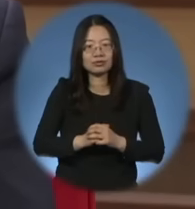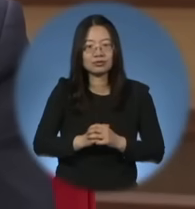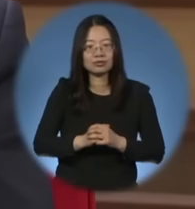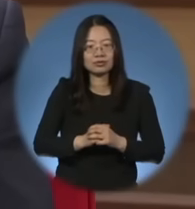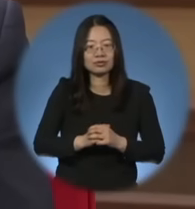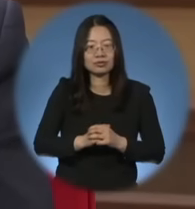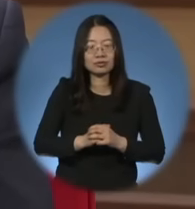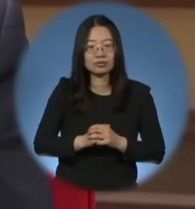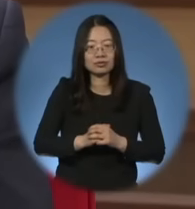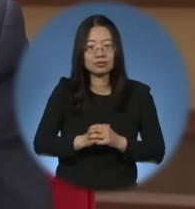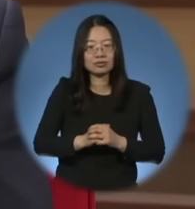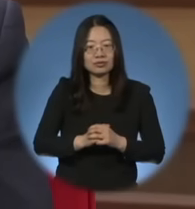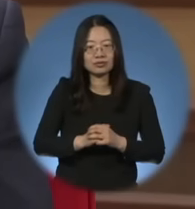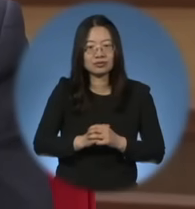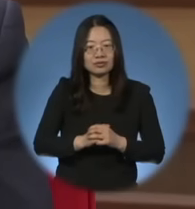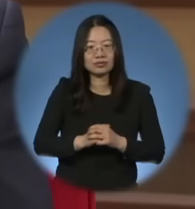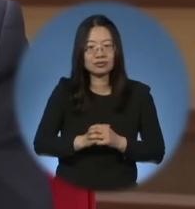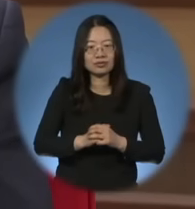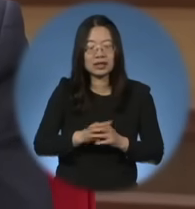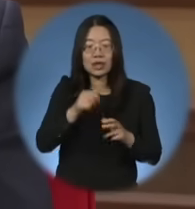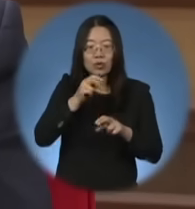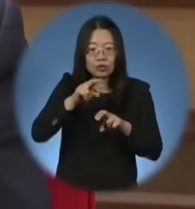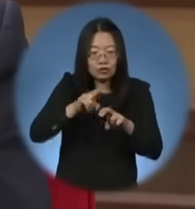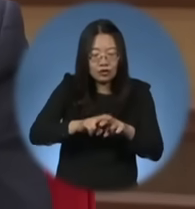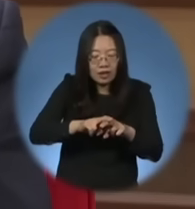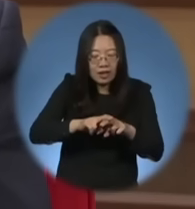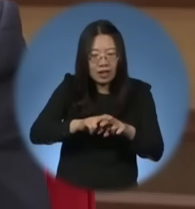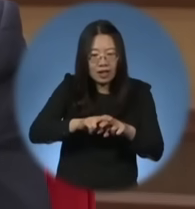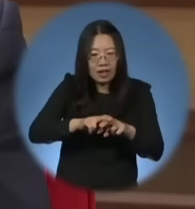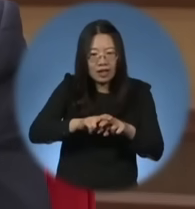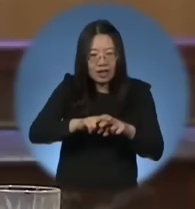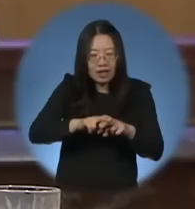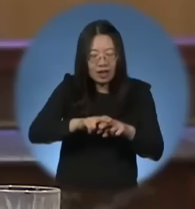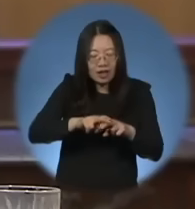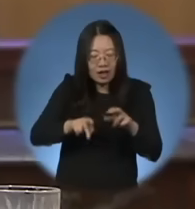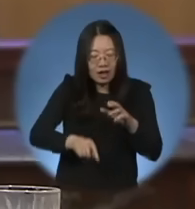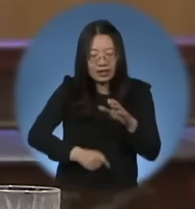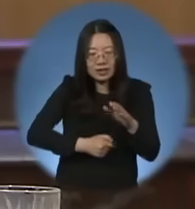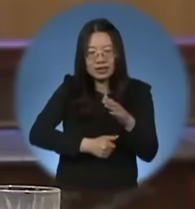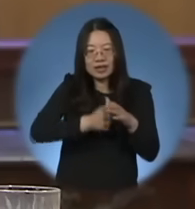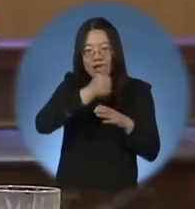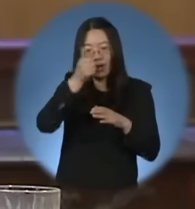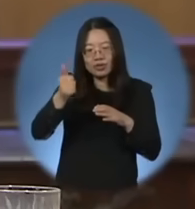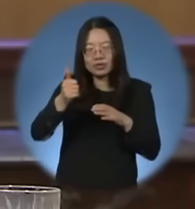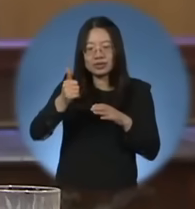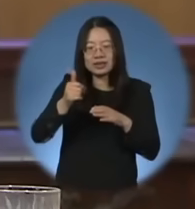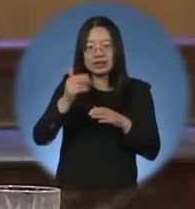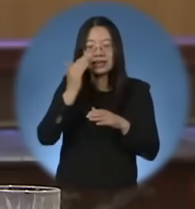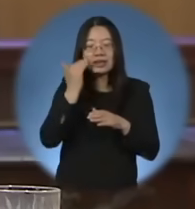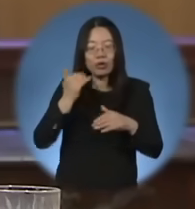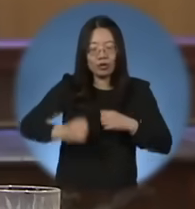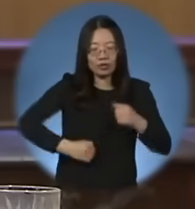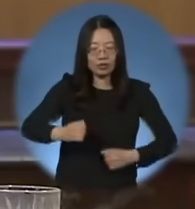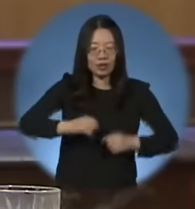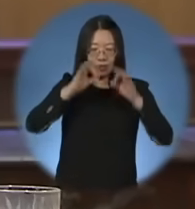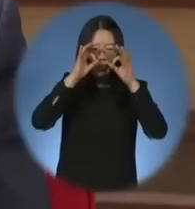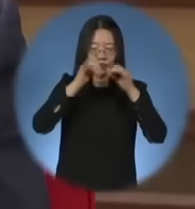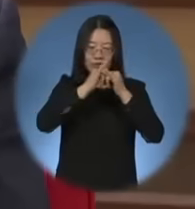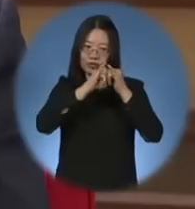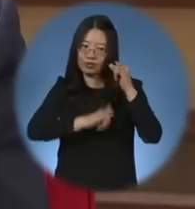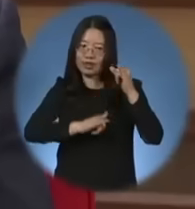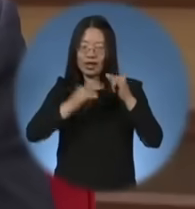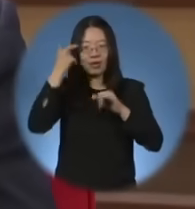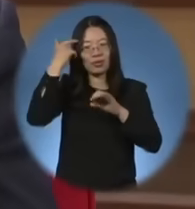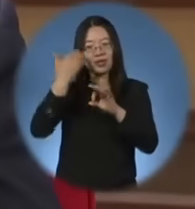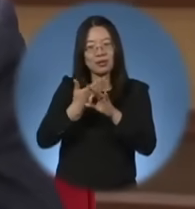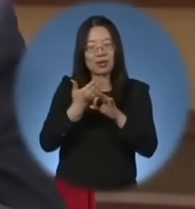우물에서 나오는 청개구리에 본 역사 우물에서 나온 청개구리가 보는 역사 예 예